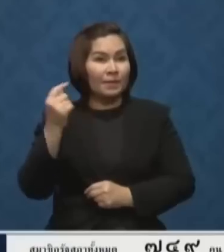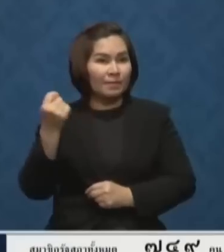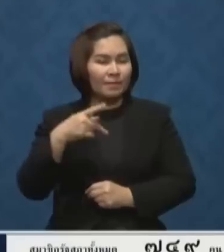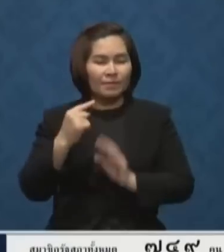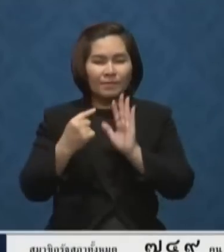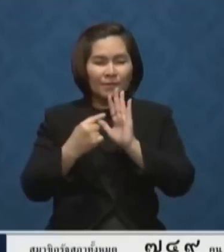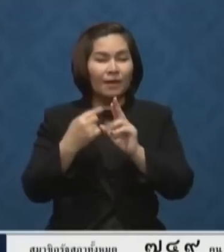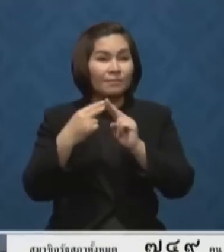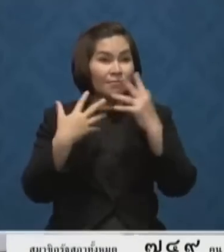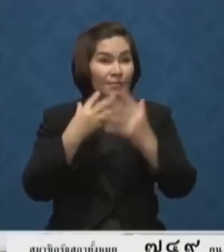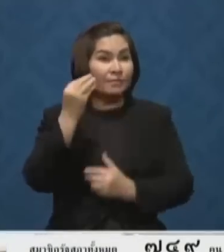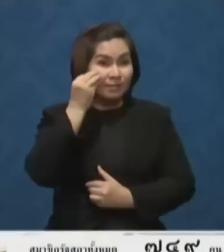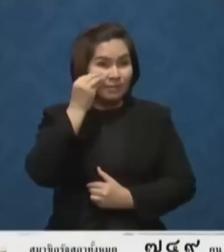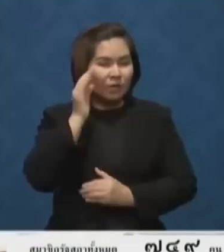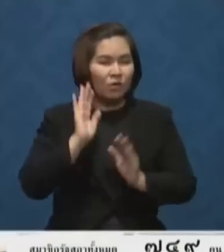ัร eta